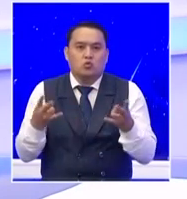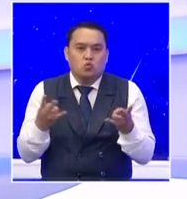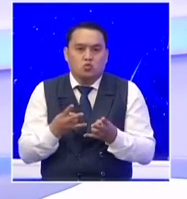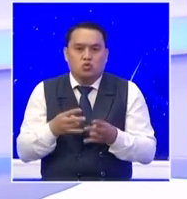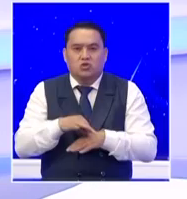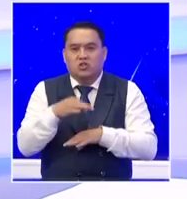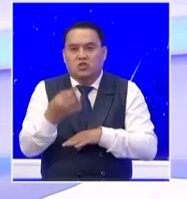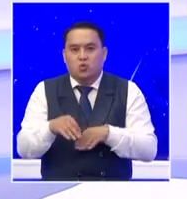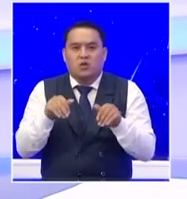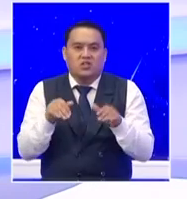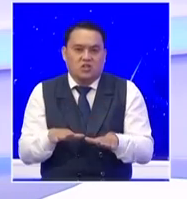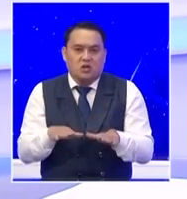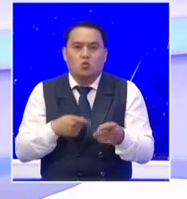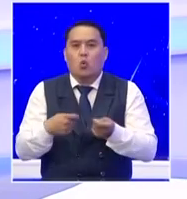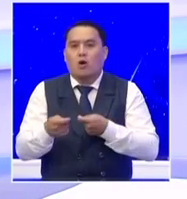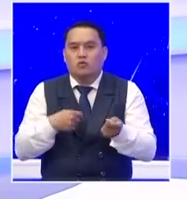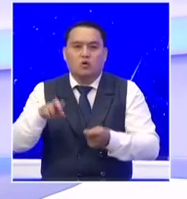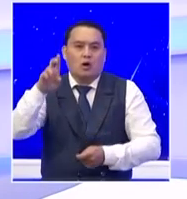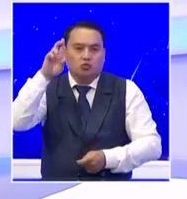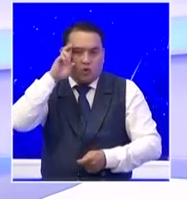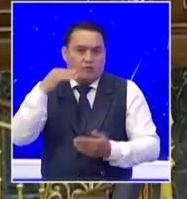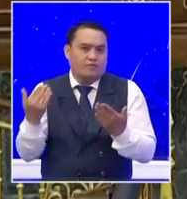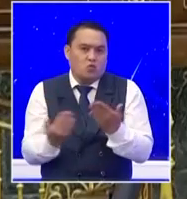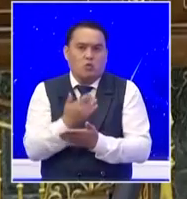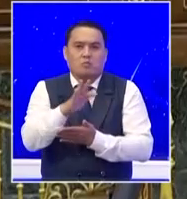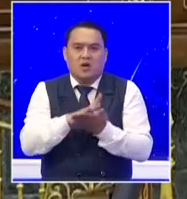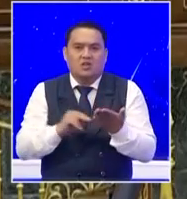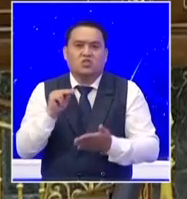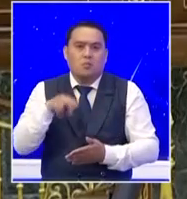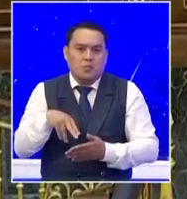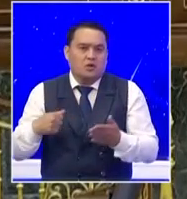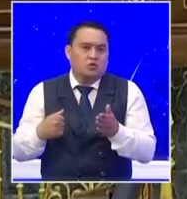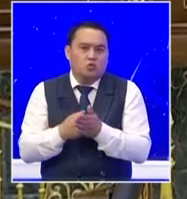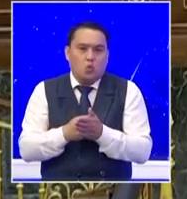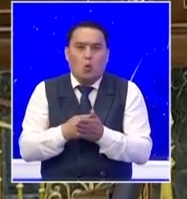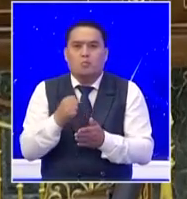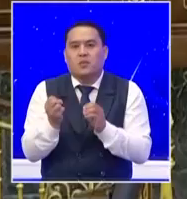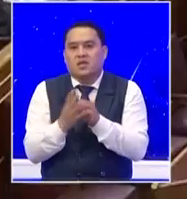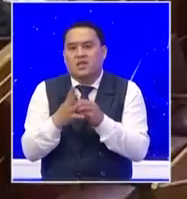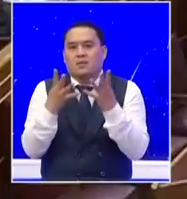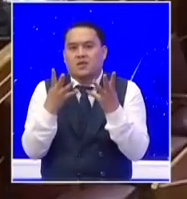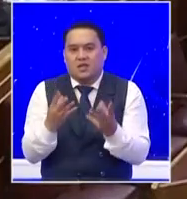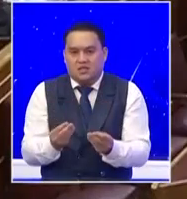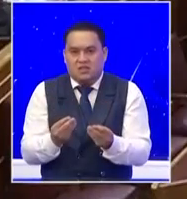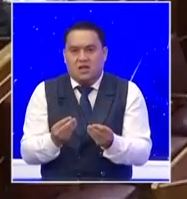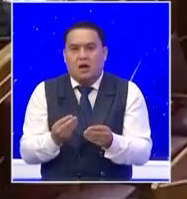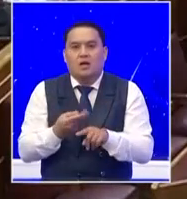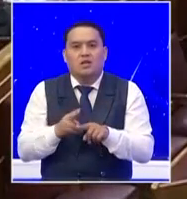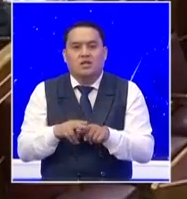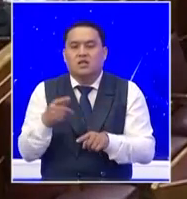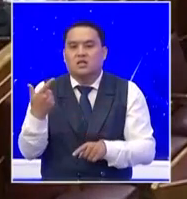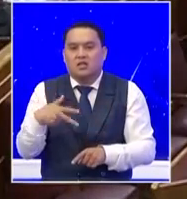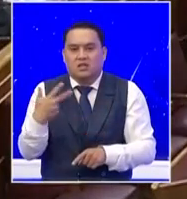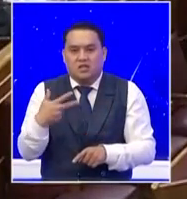необходимости жестких решений. Власти страны вновь продлили действие чрезвычайных мер, но на этот раз на 15 дней, а не